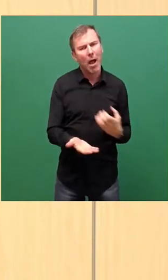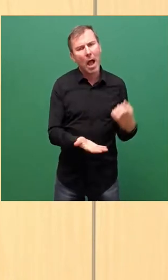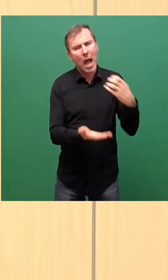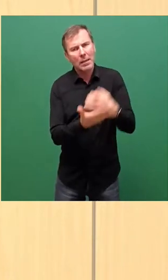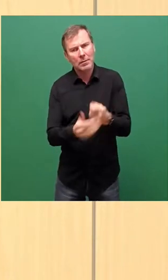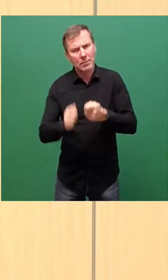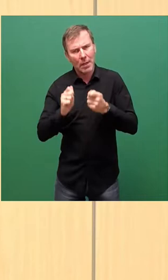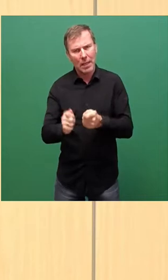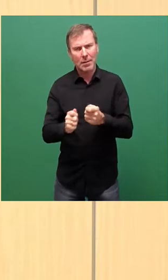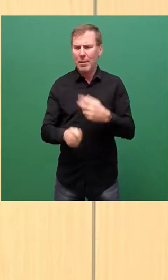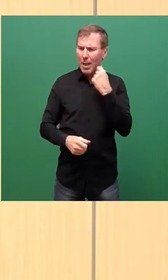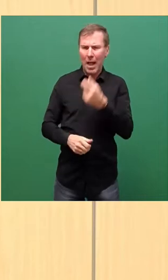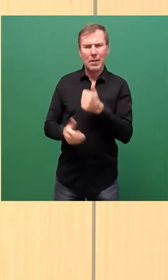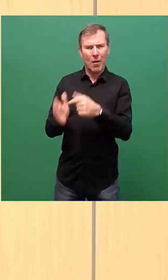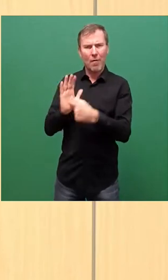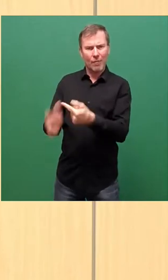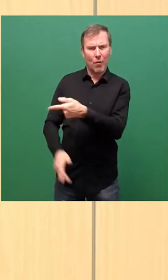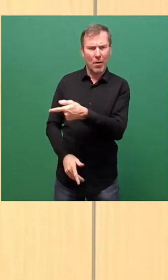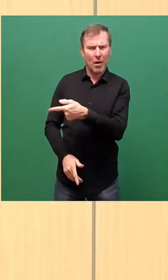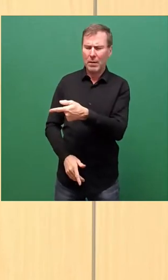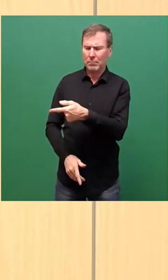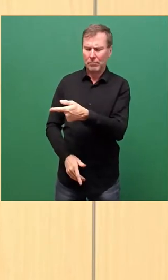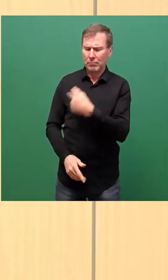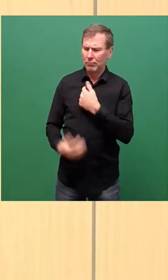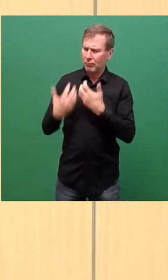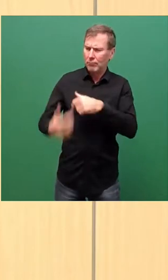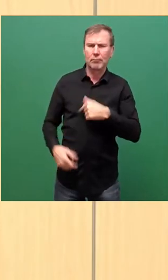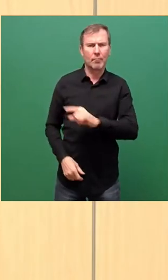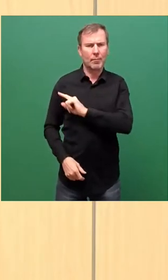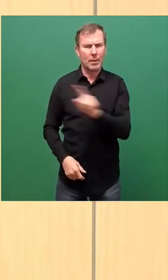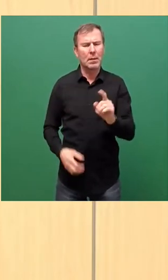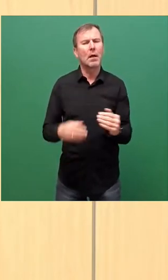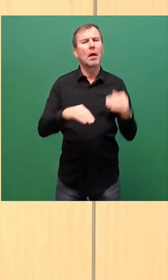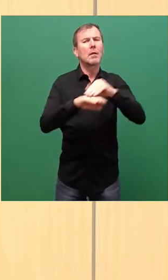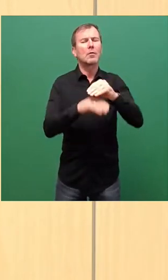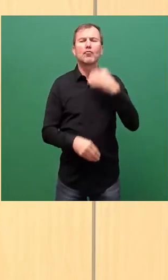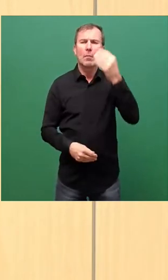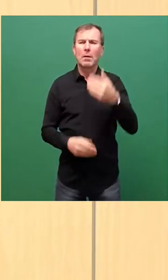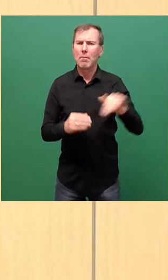ursprünglichen Vorlage eindeutig nicht konform gehen, aber dazu später mehr.